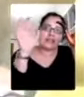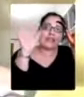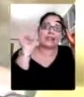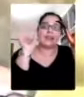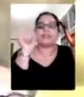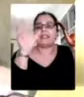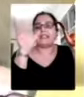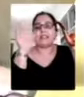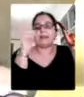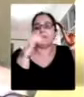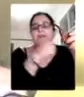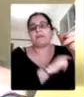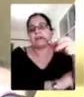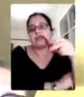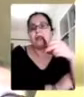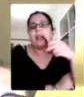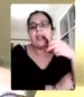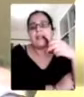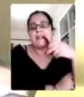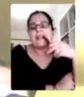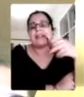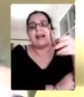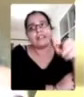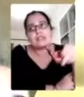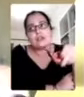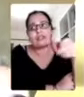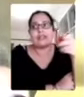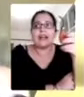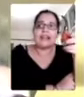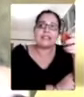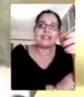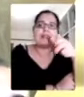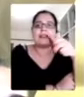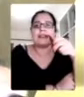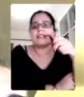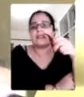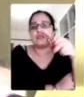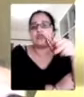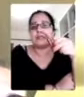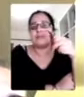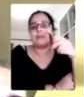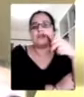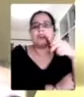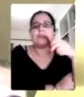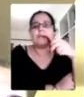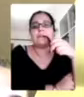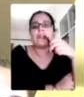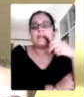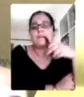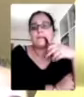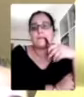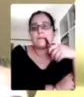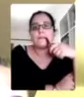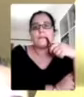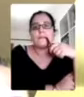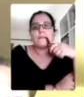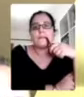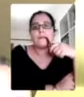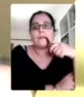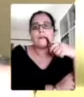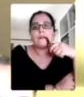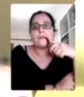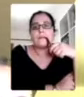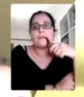çok nadiren haftada iki. Yani ayda 4 ila ayda 8 arasında gidiyor benim pipa tüketimim.